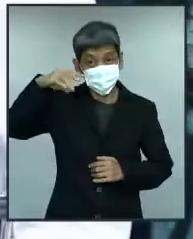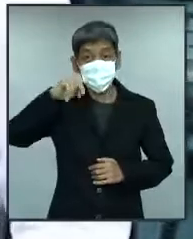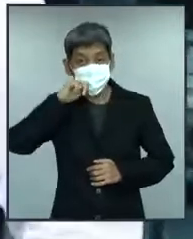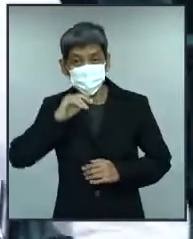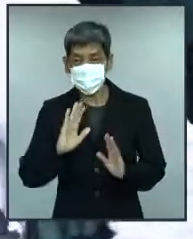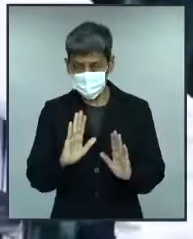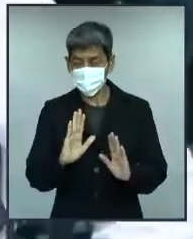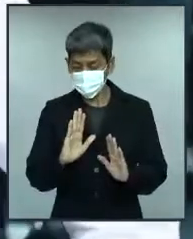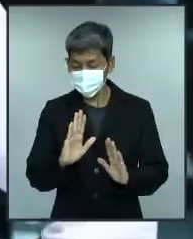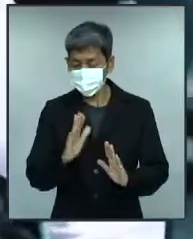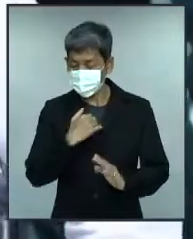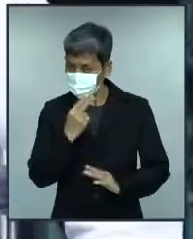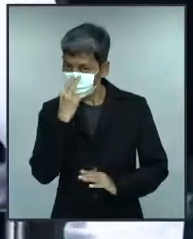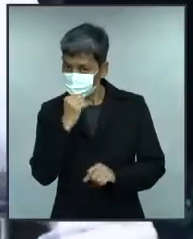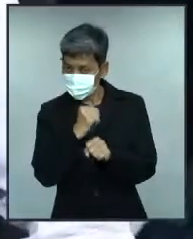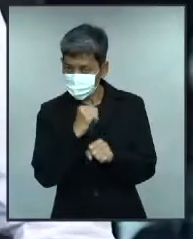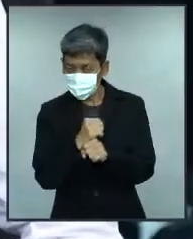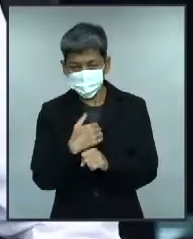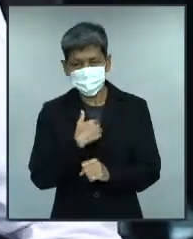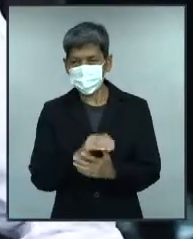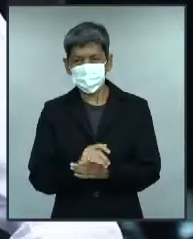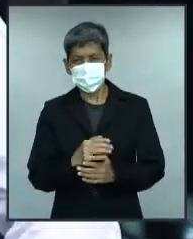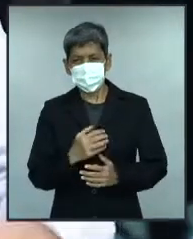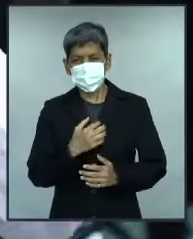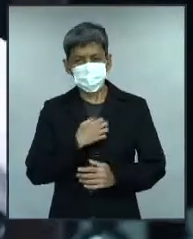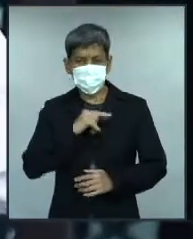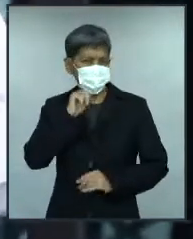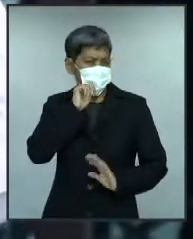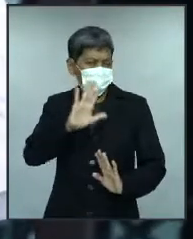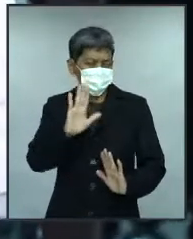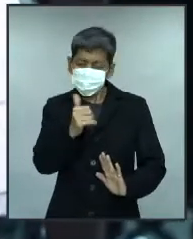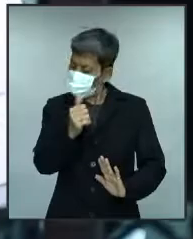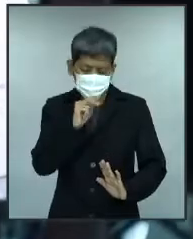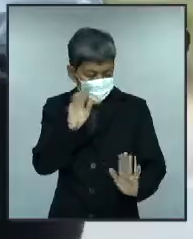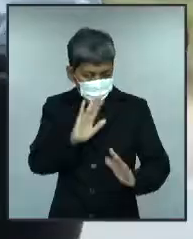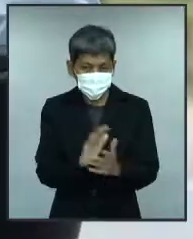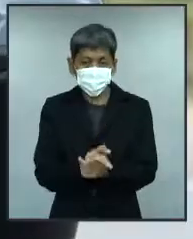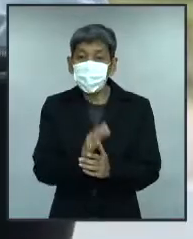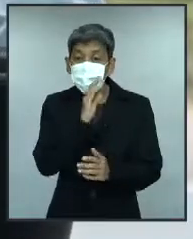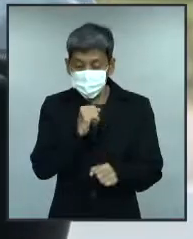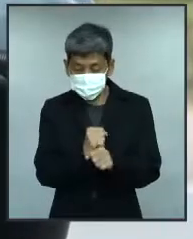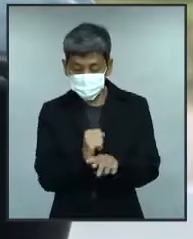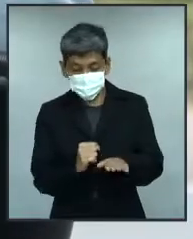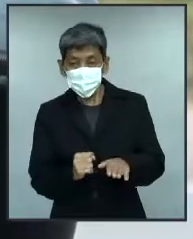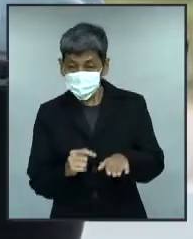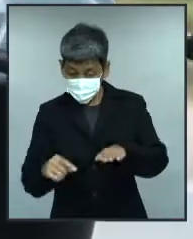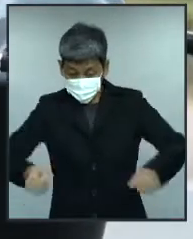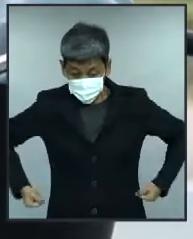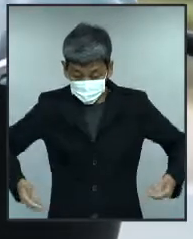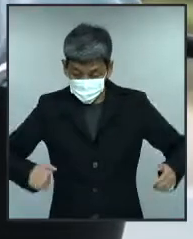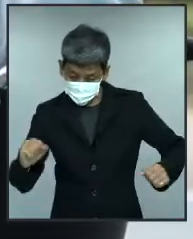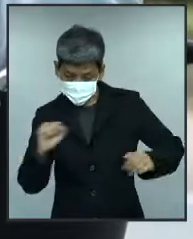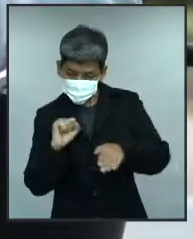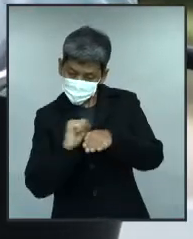ากับน้ำตรงนี้เราเรคคอมเมนด์ว่าเราไม่แนะนำให้ใช้ไม่ให้โดนน้ำดีกว่า ครับ แม้กระทั่งตอนทำความสะอาดหรืออะไรก็เ